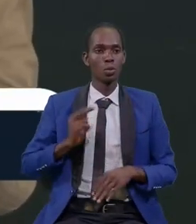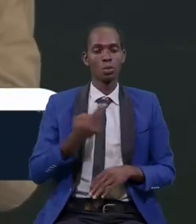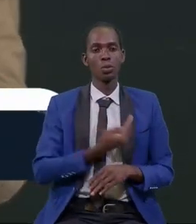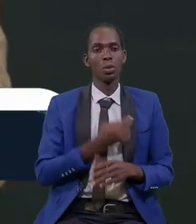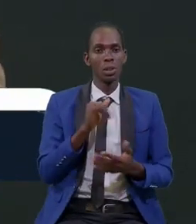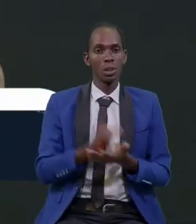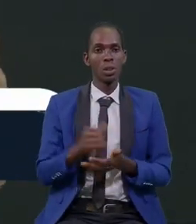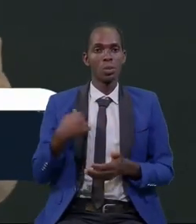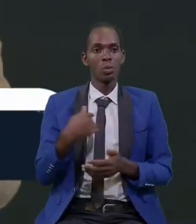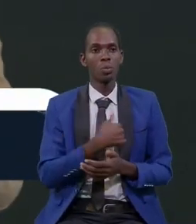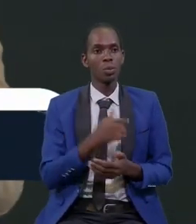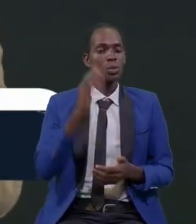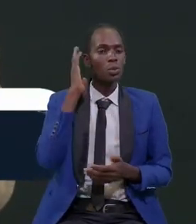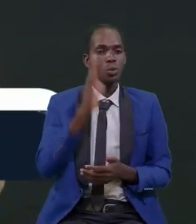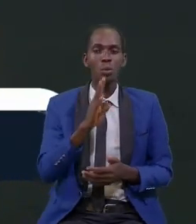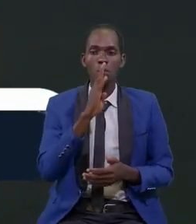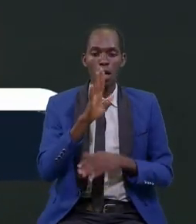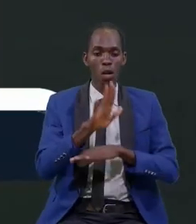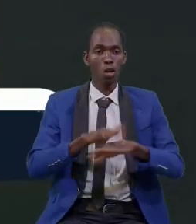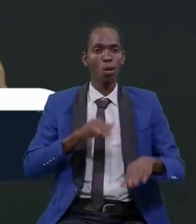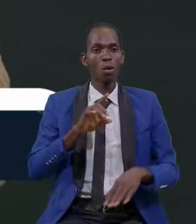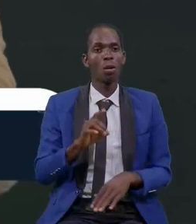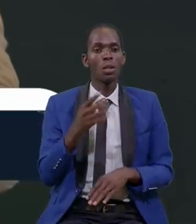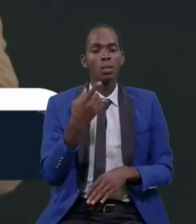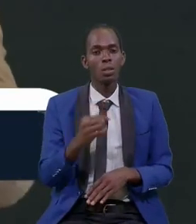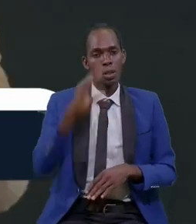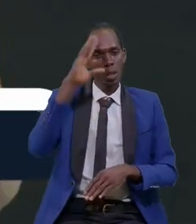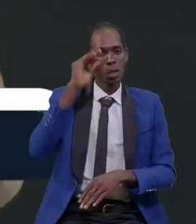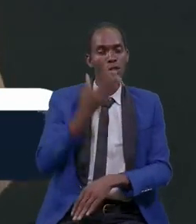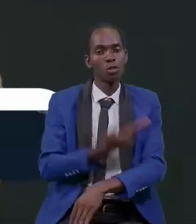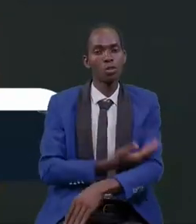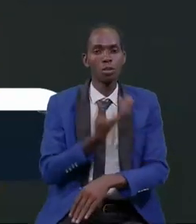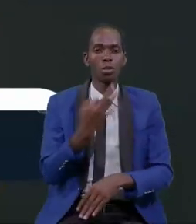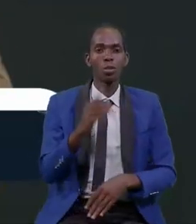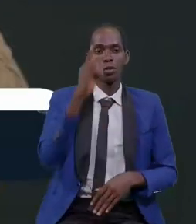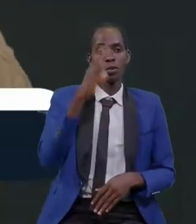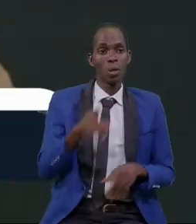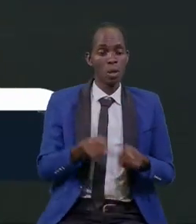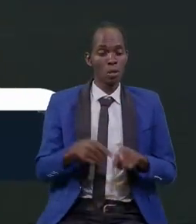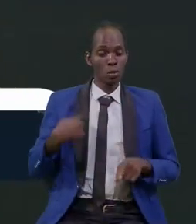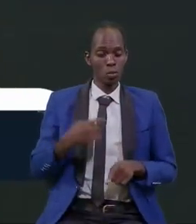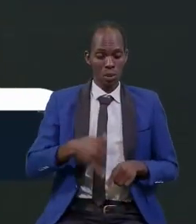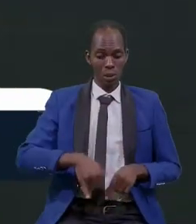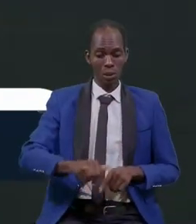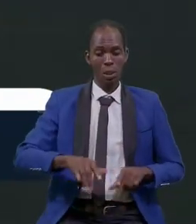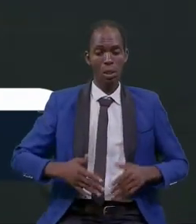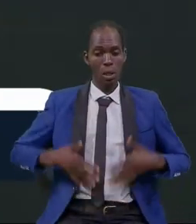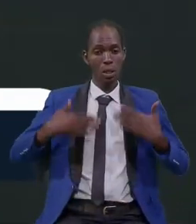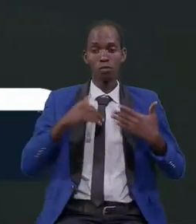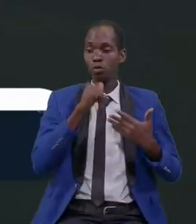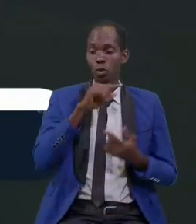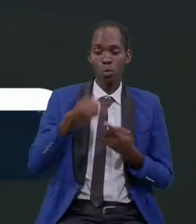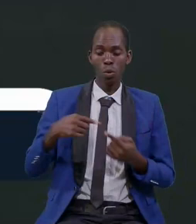1. Voyez quel amour le Père nous a témoigné pour que nous soyons appelés enfants de Dieu. Pendant que nous sommes encore vivants.